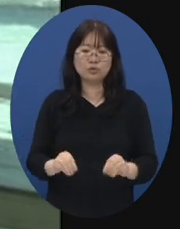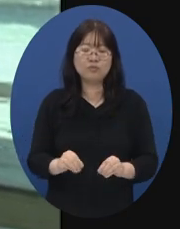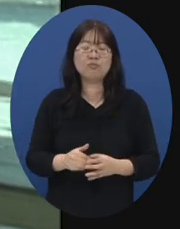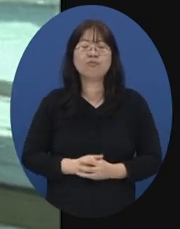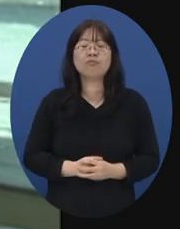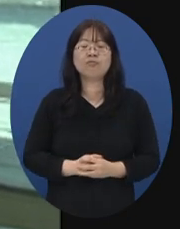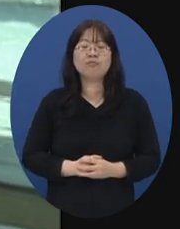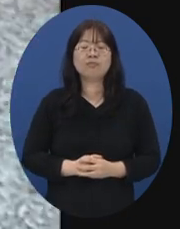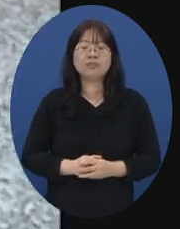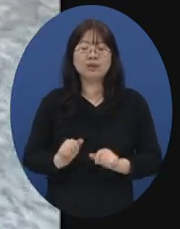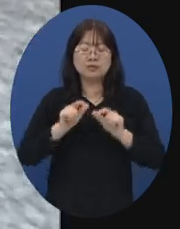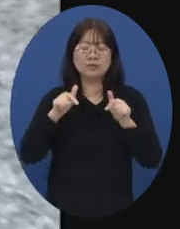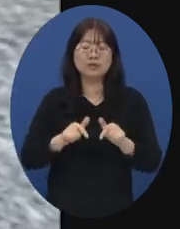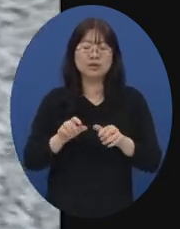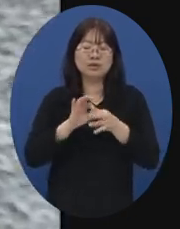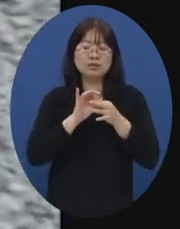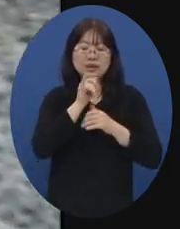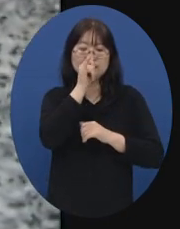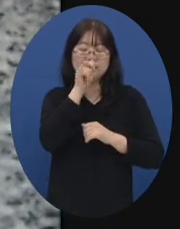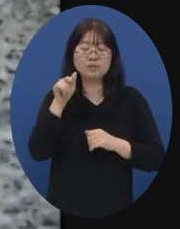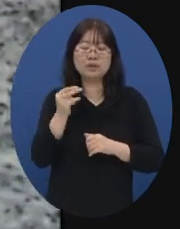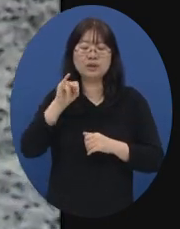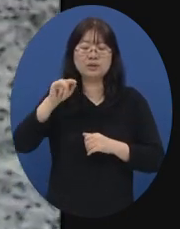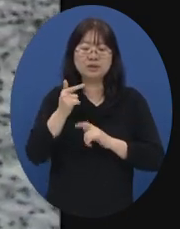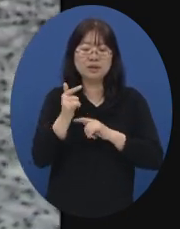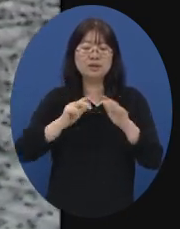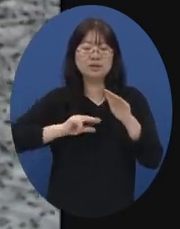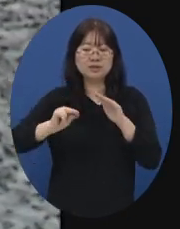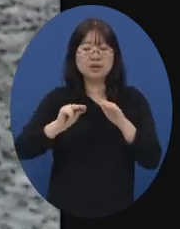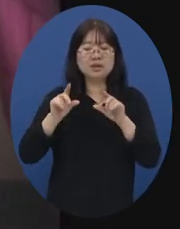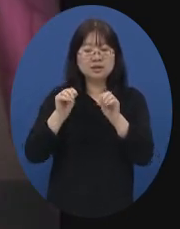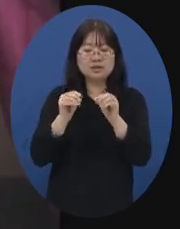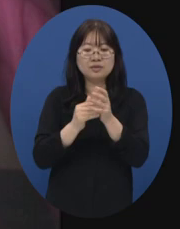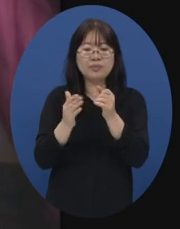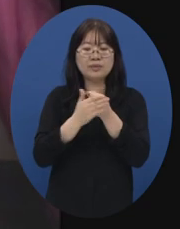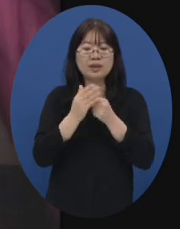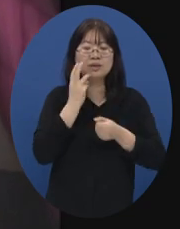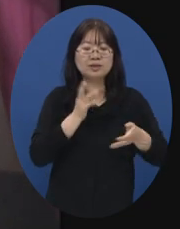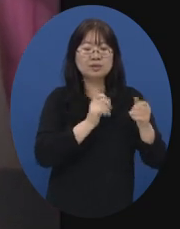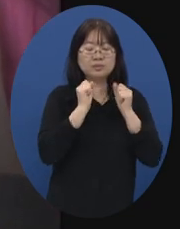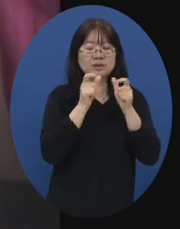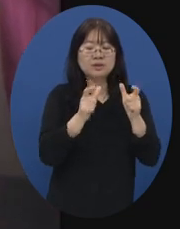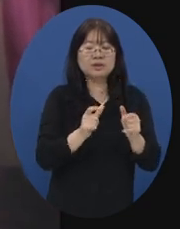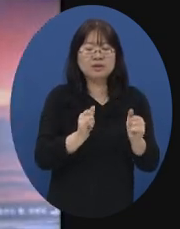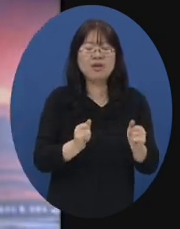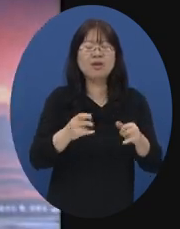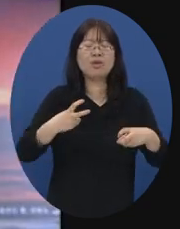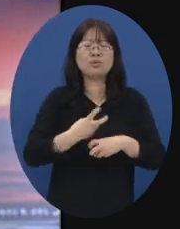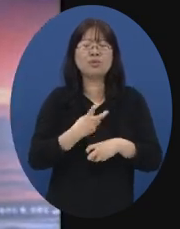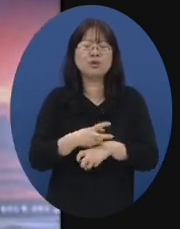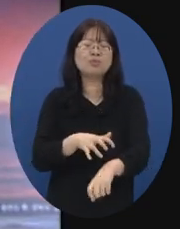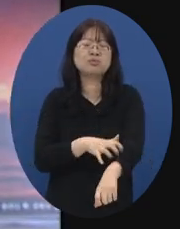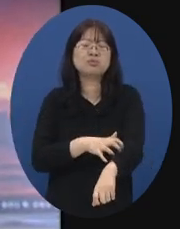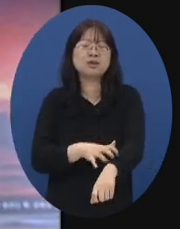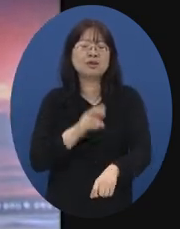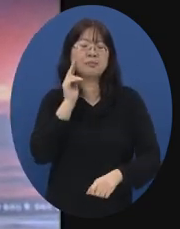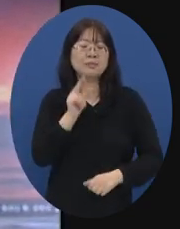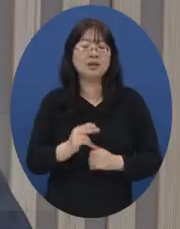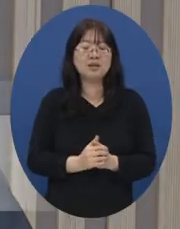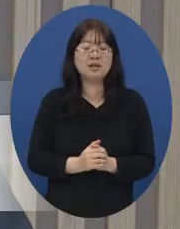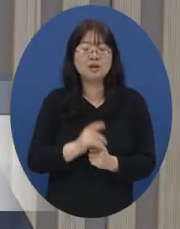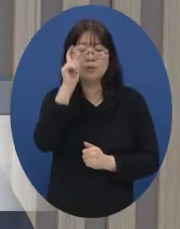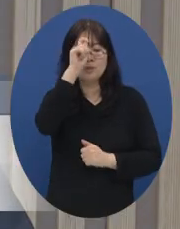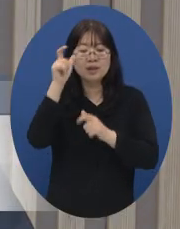중단됐습니다. 동서를 연결하는 교외선 운행이 끊기면서 경기 북부 지역 도민들은 교통 불편을 겪어야